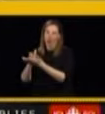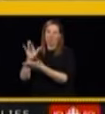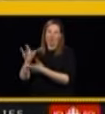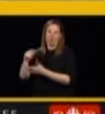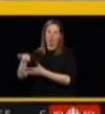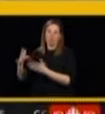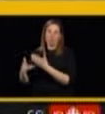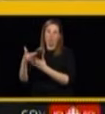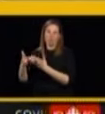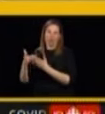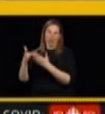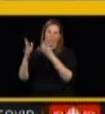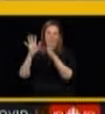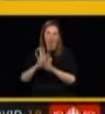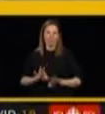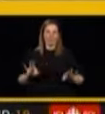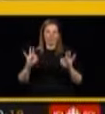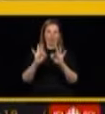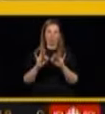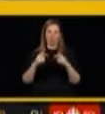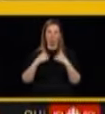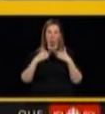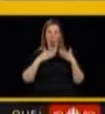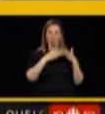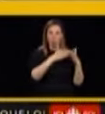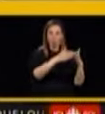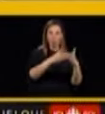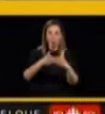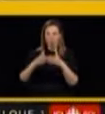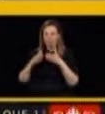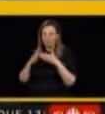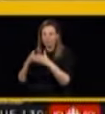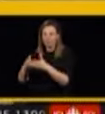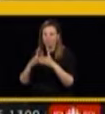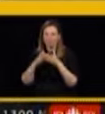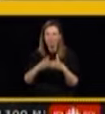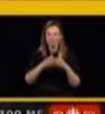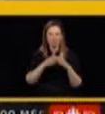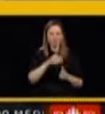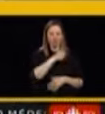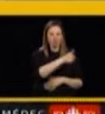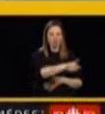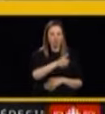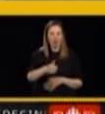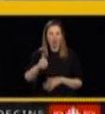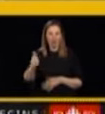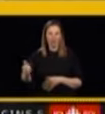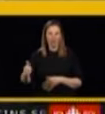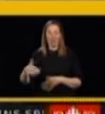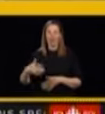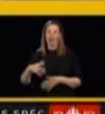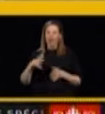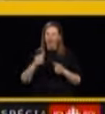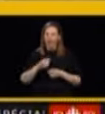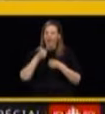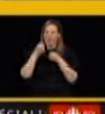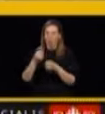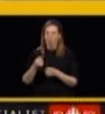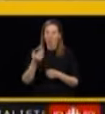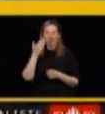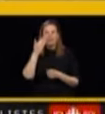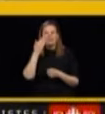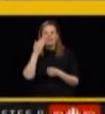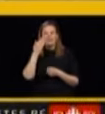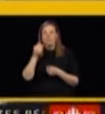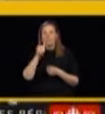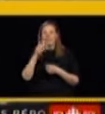Donc, je demande à tout le monde de faire un effort. Je vous préviens déjà, je suis certain que dans les prochains jours,